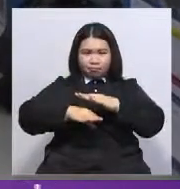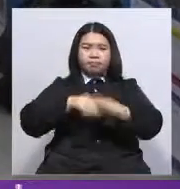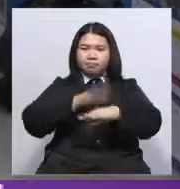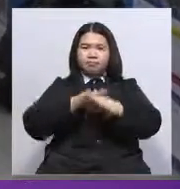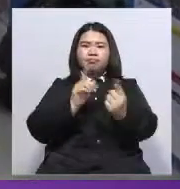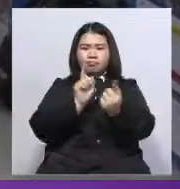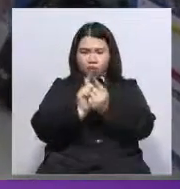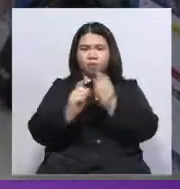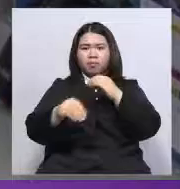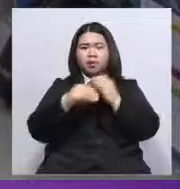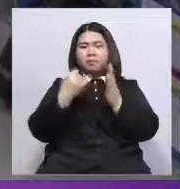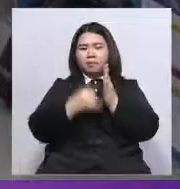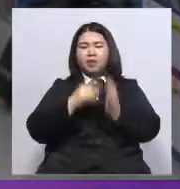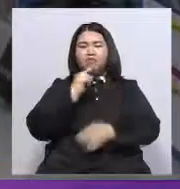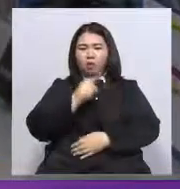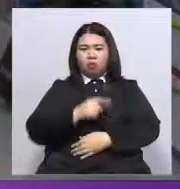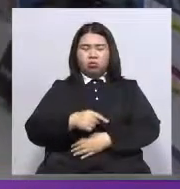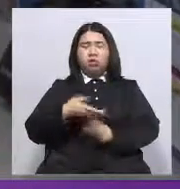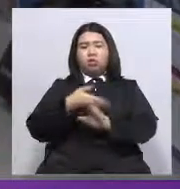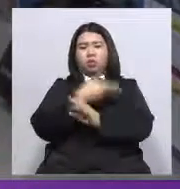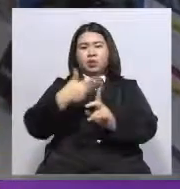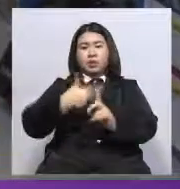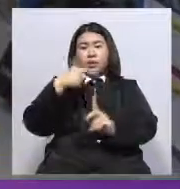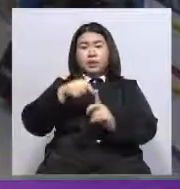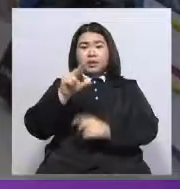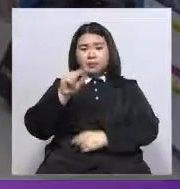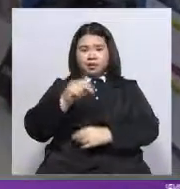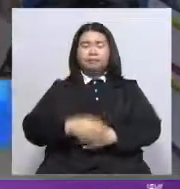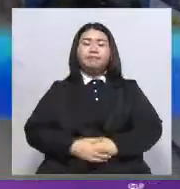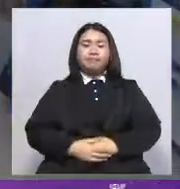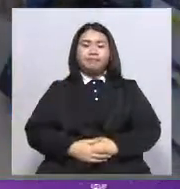แจ้งข้อหาเพิ่มเติมให้ทันภายในวันที่30มีนาคมนี้ค่ะคุณศิริลักษณ์คุณสถานุคะ